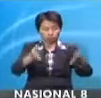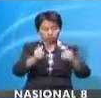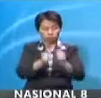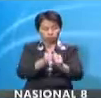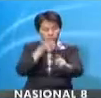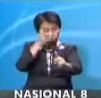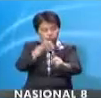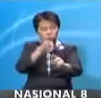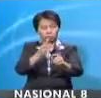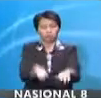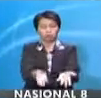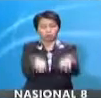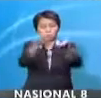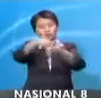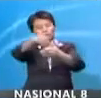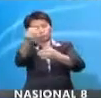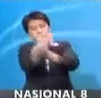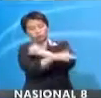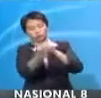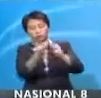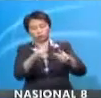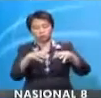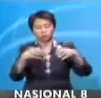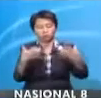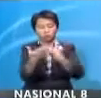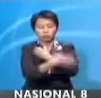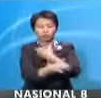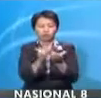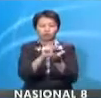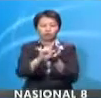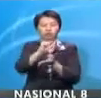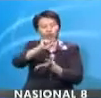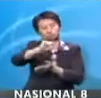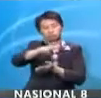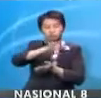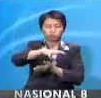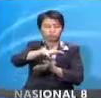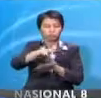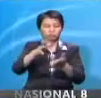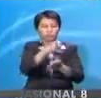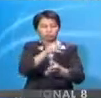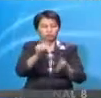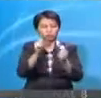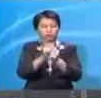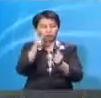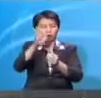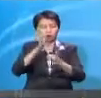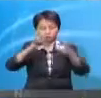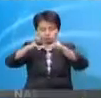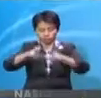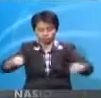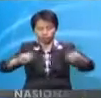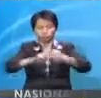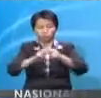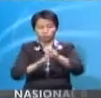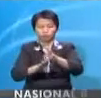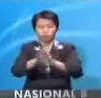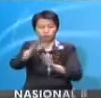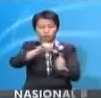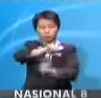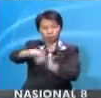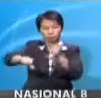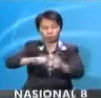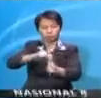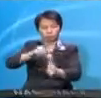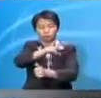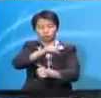landasan yang akan mengangkat keluar negara dari kelompok negara berpendapatan sederhana sekaligus menangani isu pembangunan sosial dan